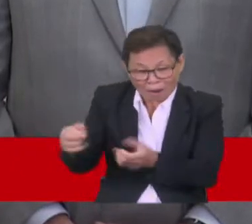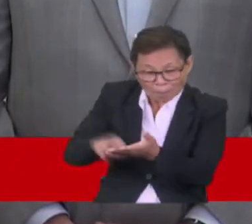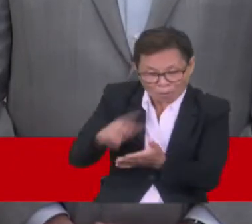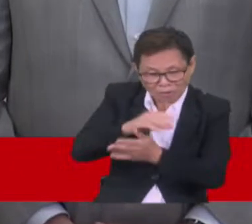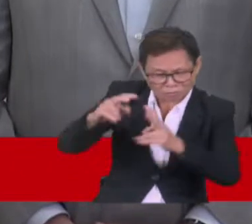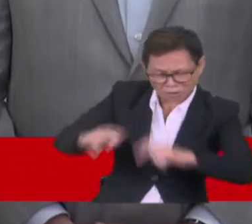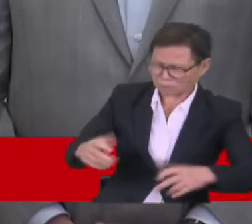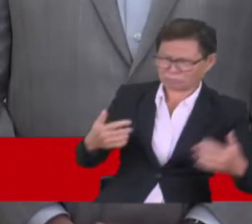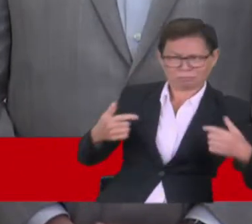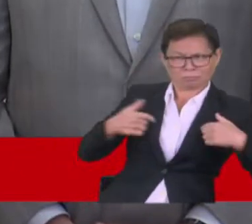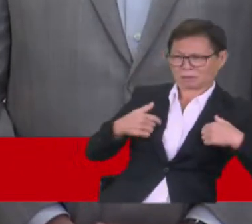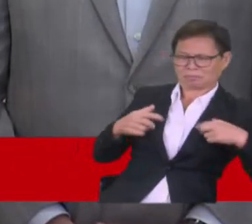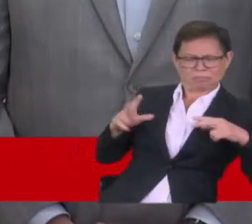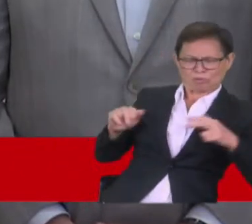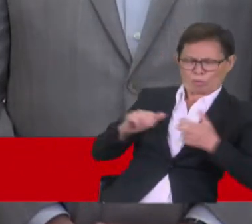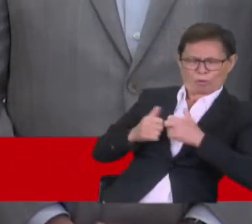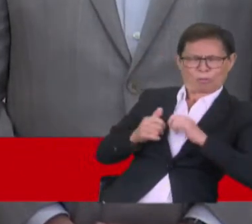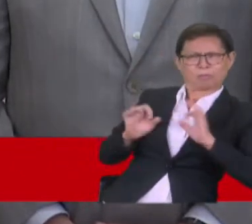masalah